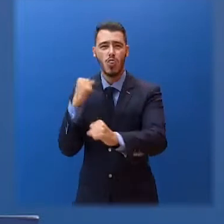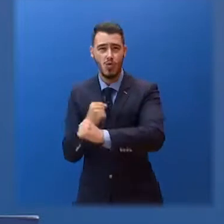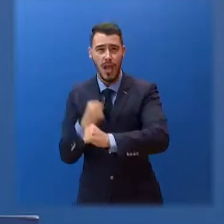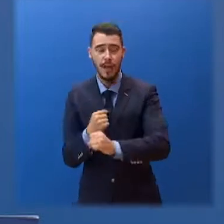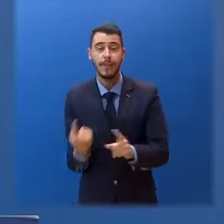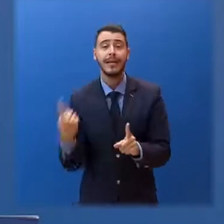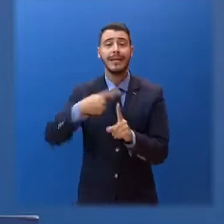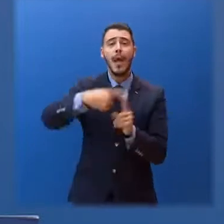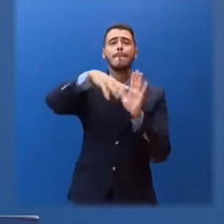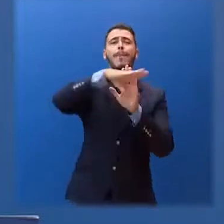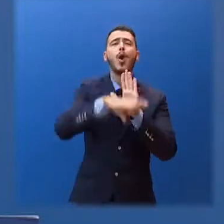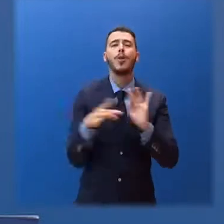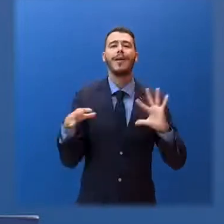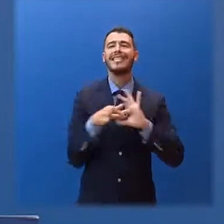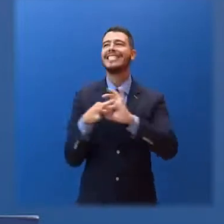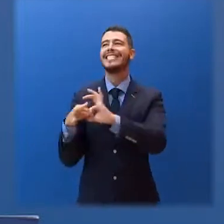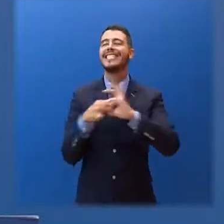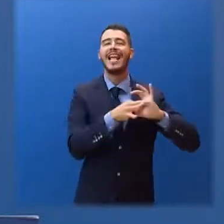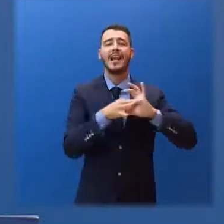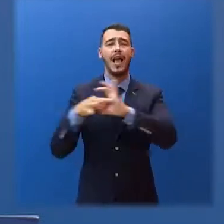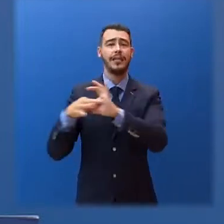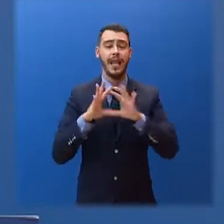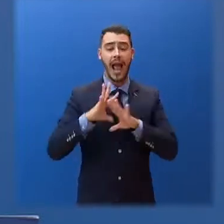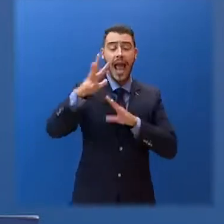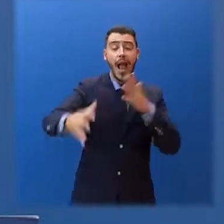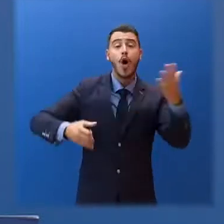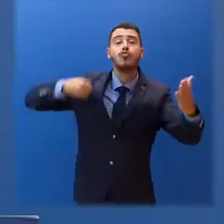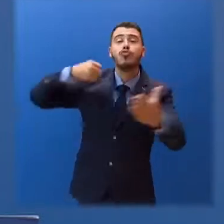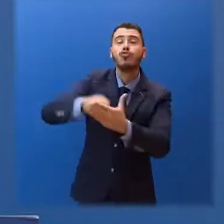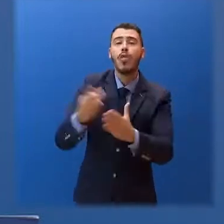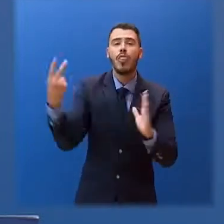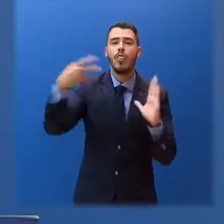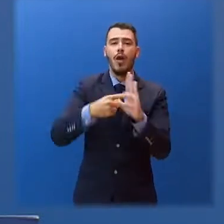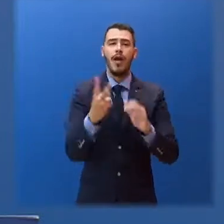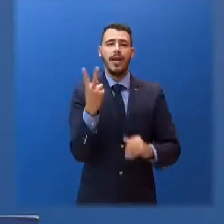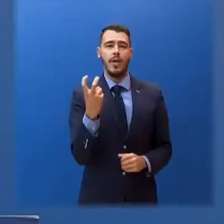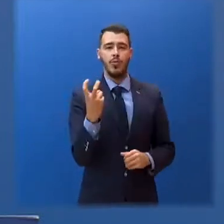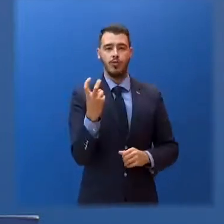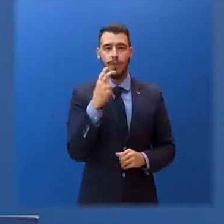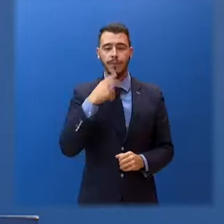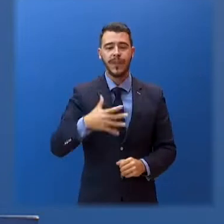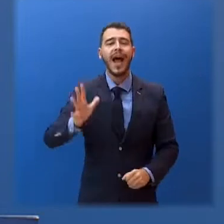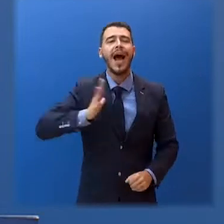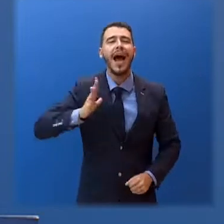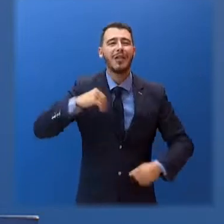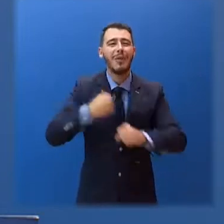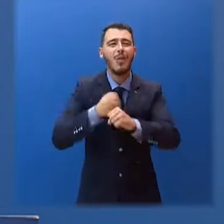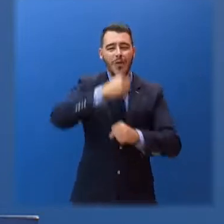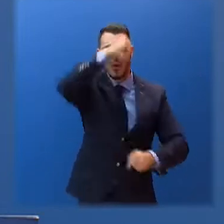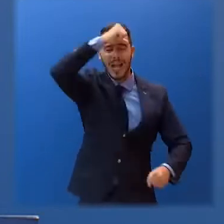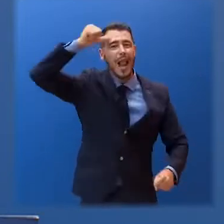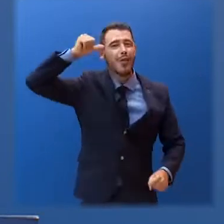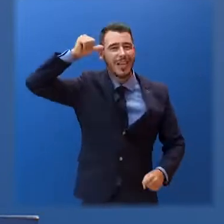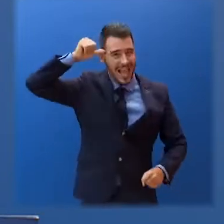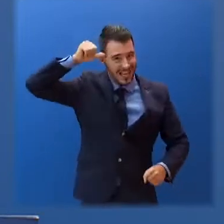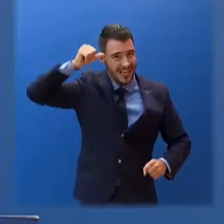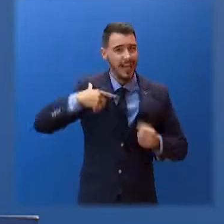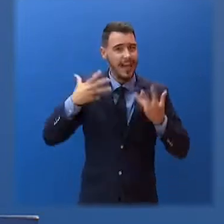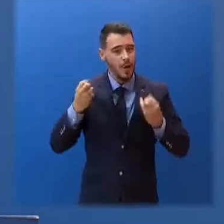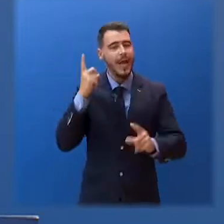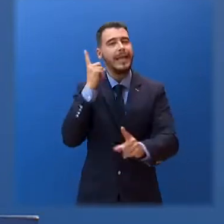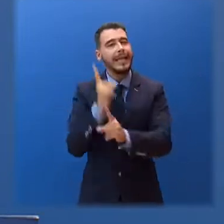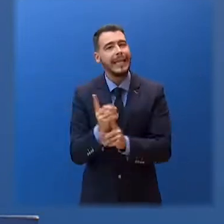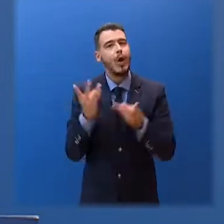Συνεργασία μέχρι τέλος του έτους. Λαμβάνεται ειδική πρόνοια για τους εποχικά εργαζόμενους. Προβλέπεται τρίτος